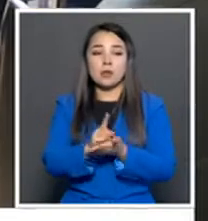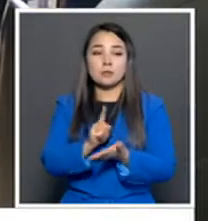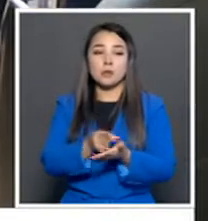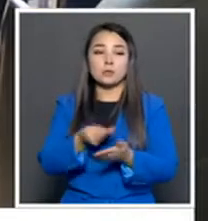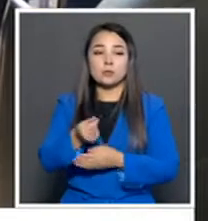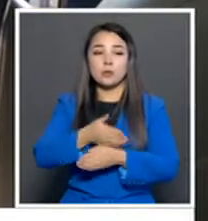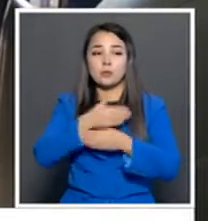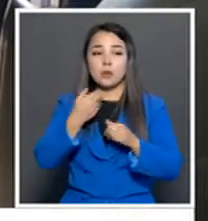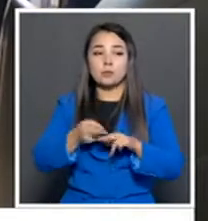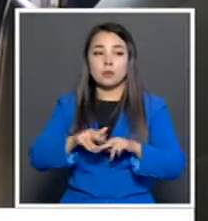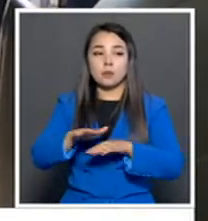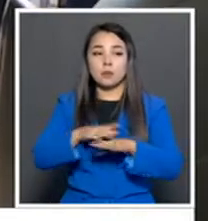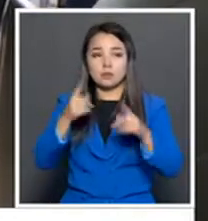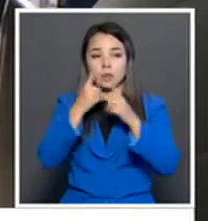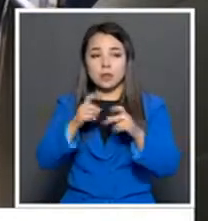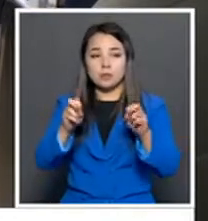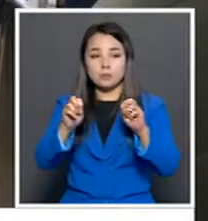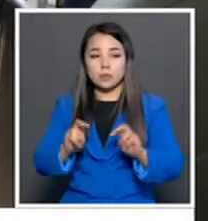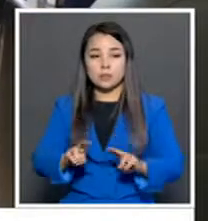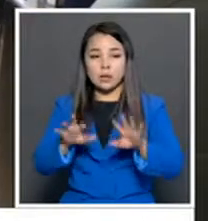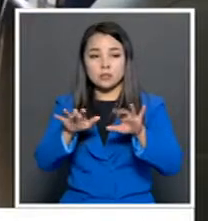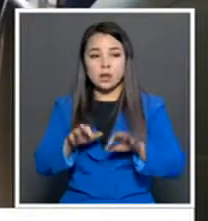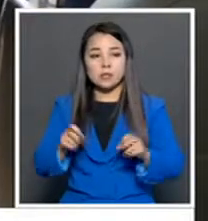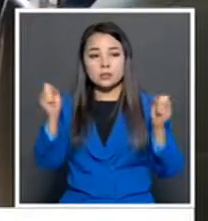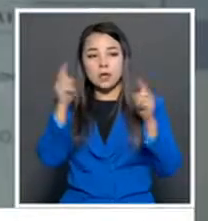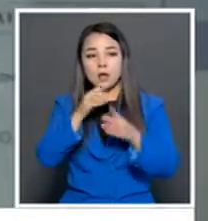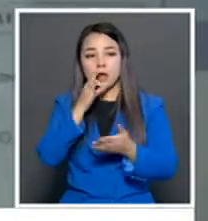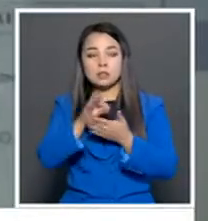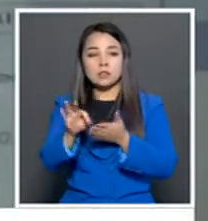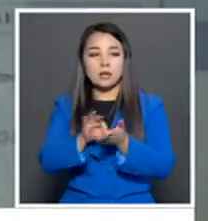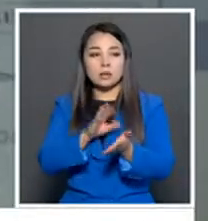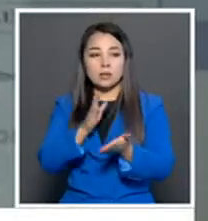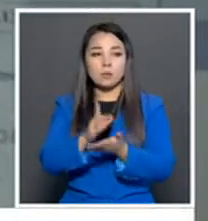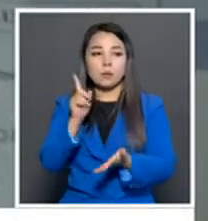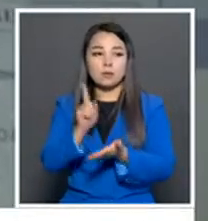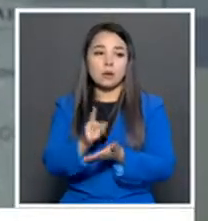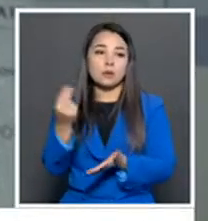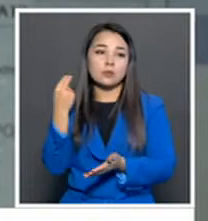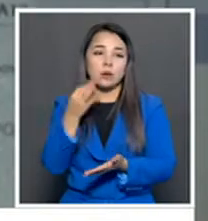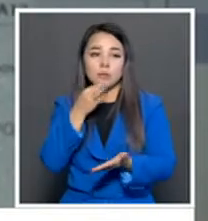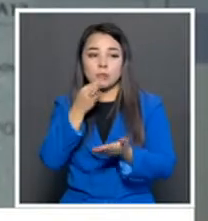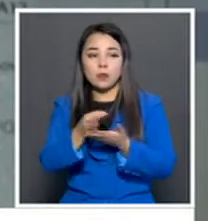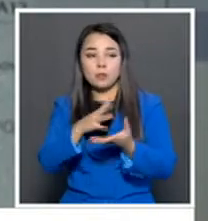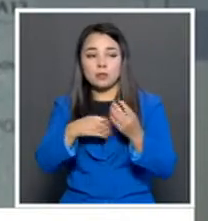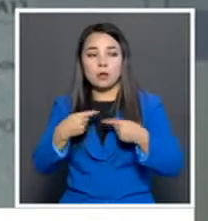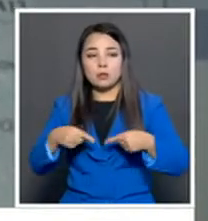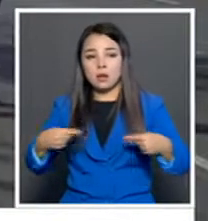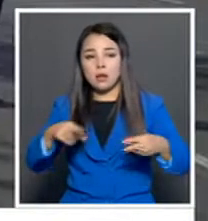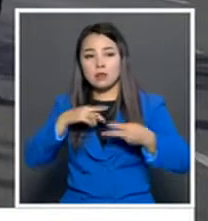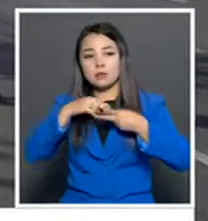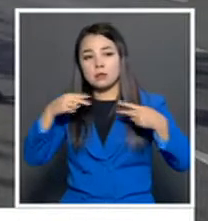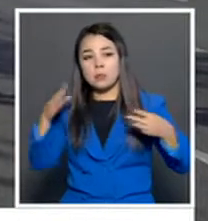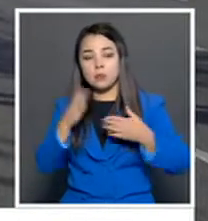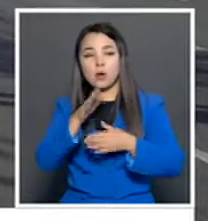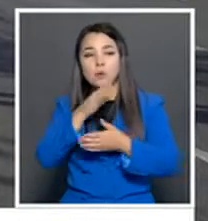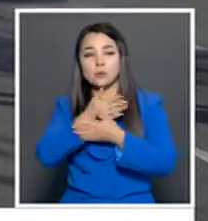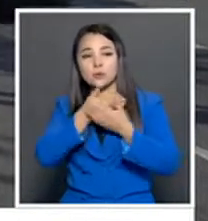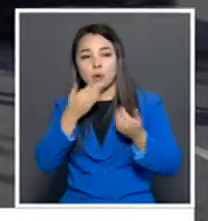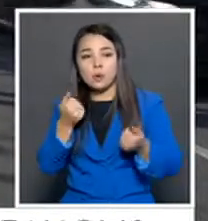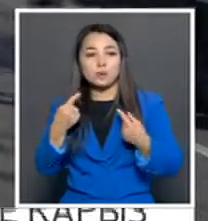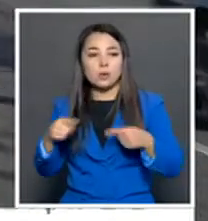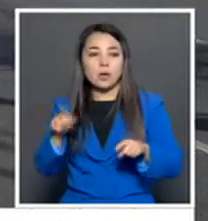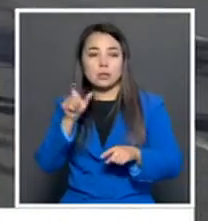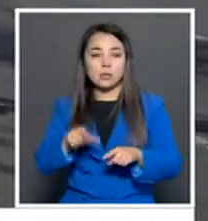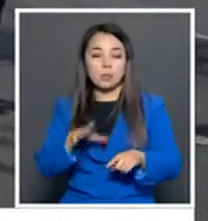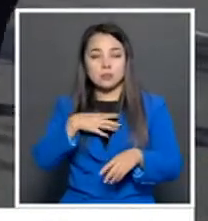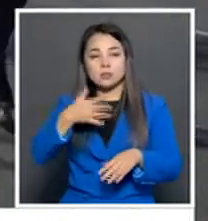ketkisi kelgendirdi akparattık baz arkılı birden anıktap berude. Borışkerlerden oğan karşı aytar uajı her türlü. Biriyene uaqt tapşı, endi